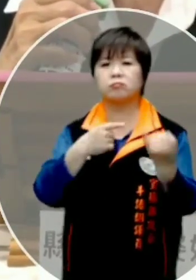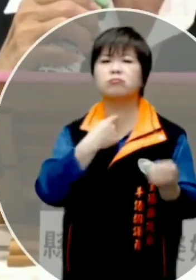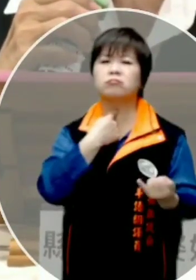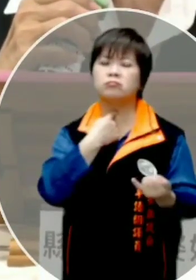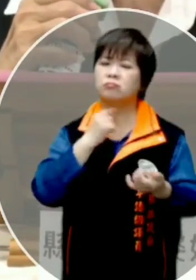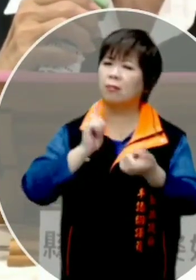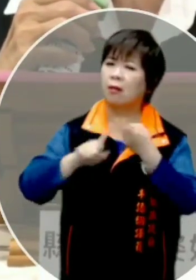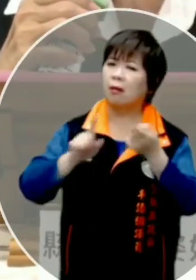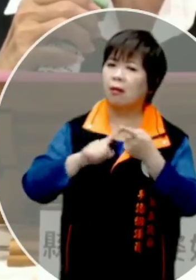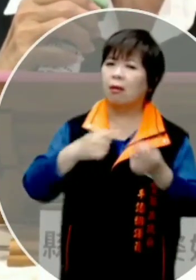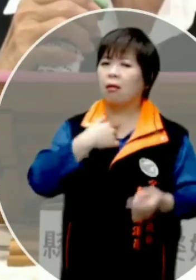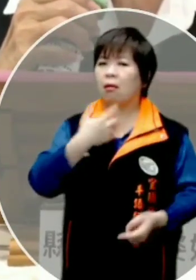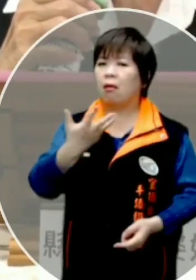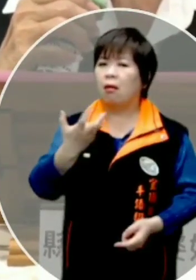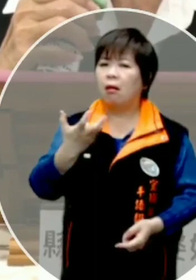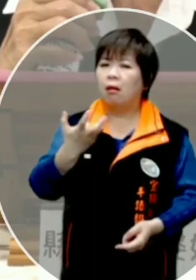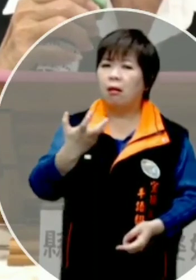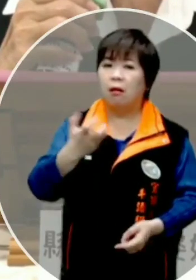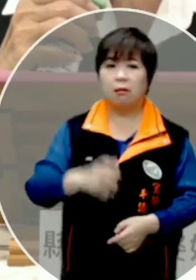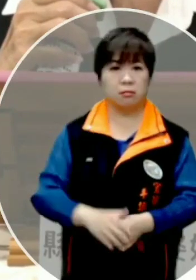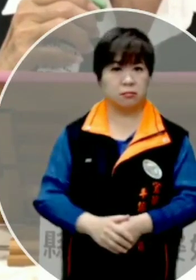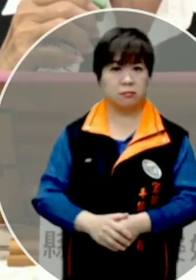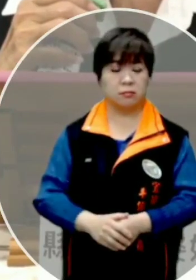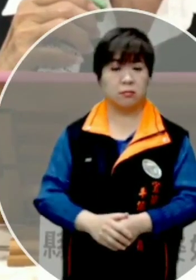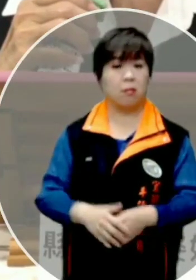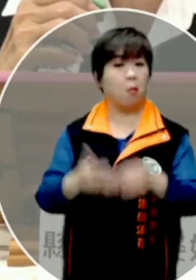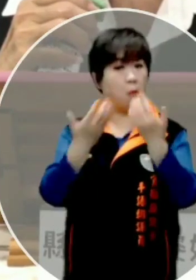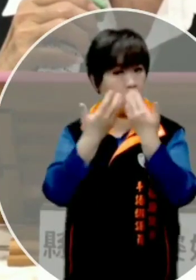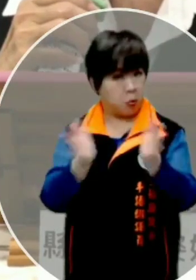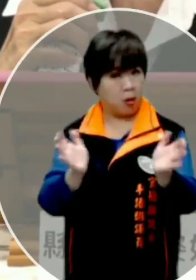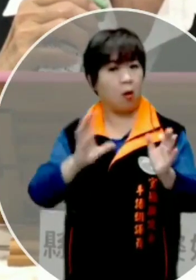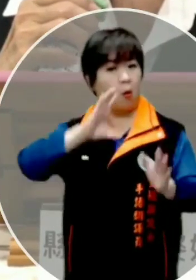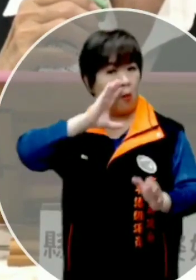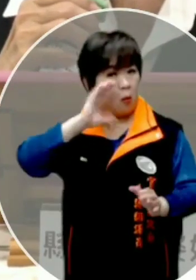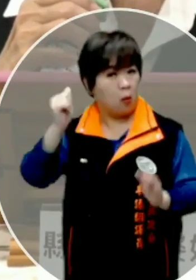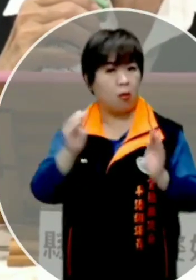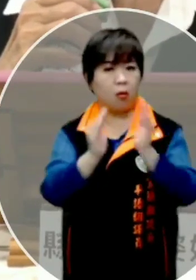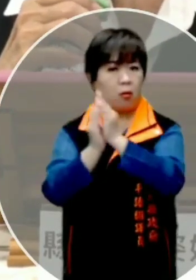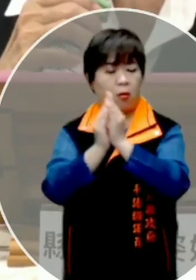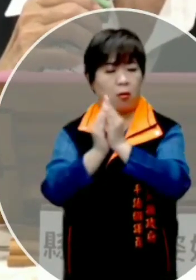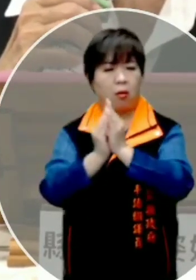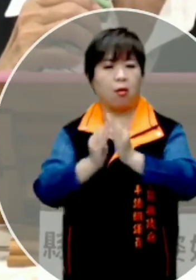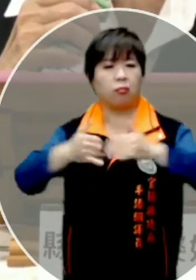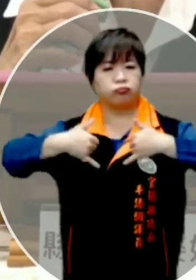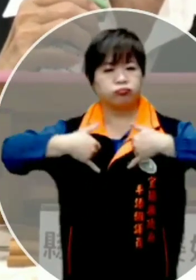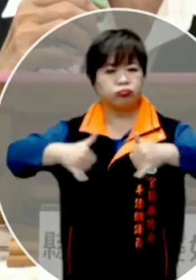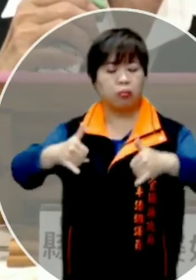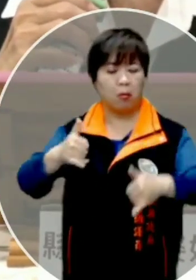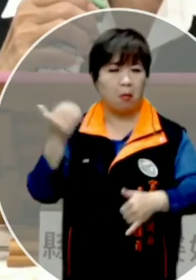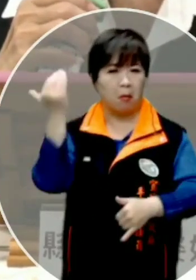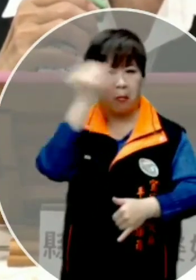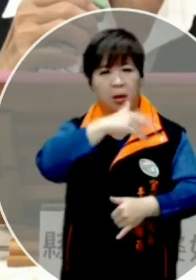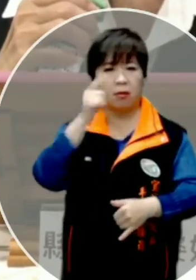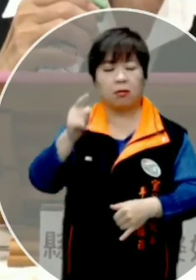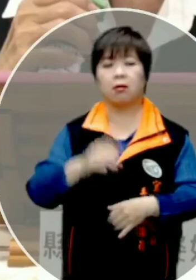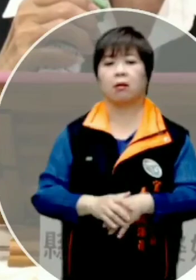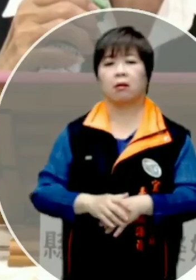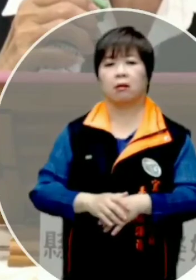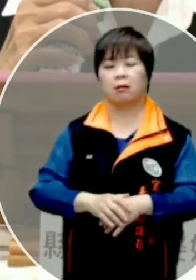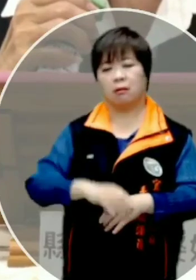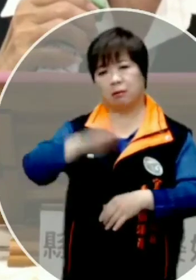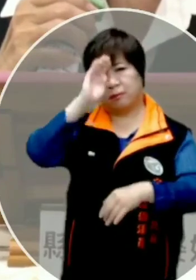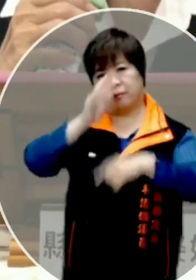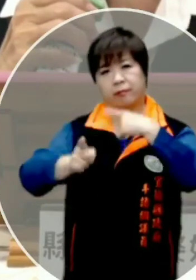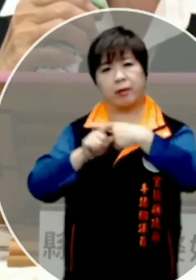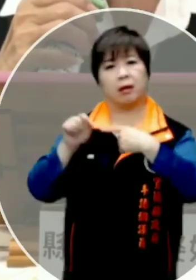状，喉咙痛等症状，下课回桃园的路上。接到助教确诊的这个消